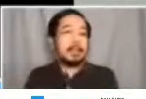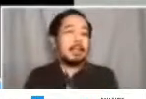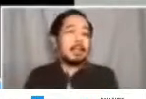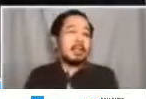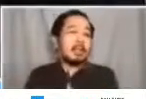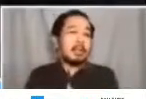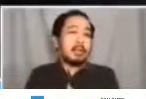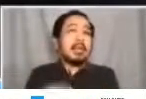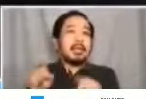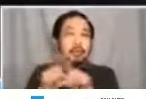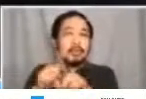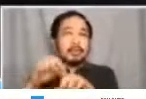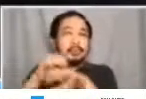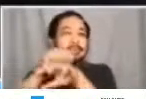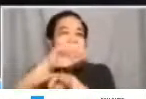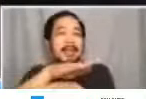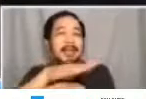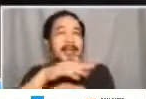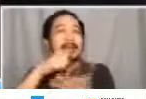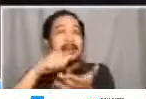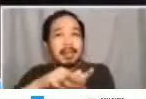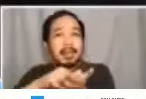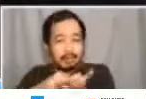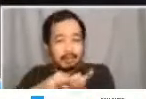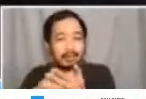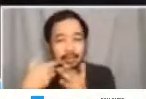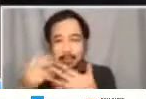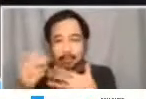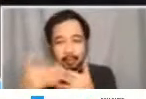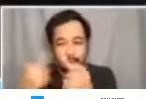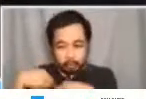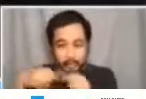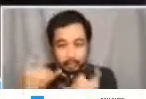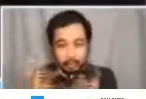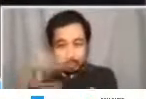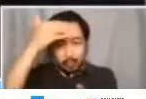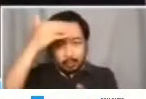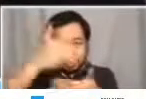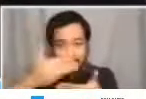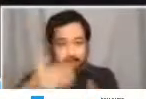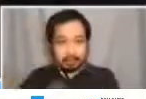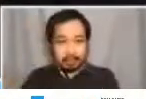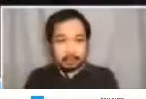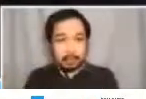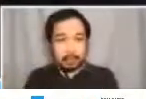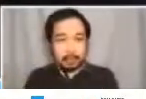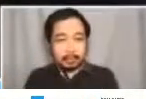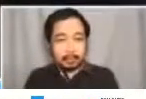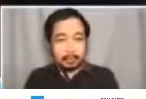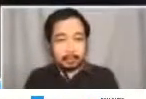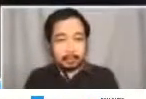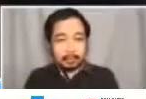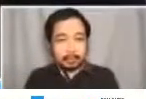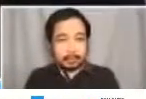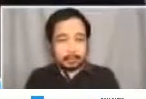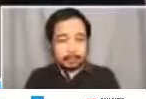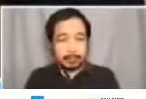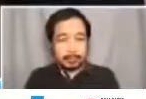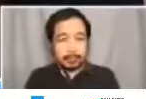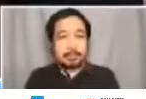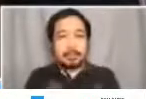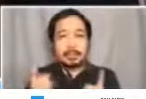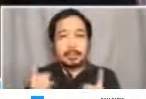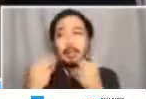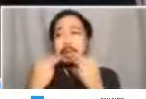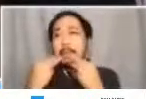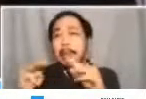Maraming salamat po sa inyong panahon at mag-iingat po kayo lagi, Consul General Chargé d'Affaires Maria Agnes